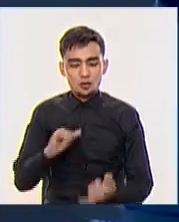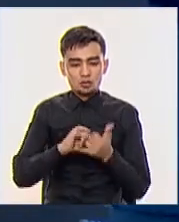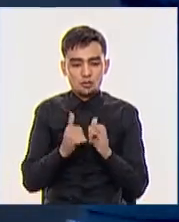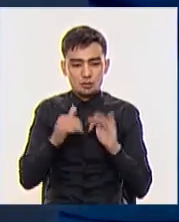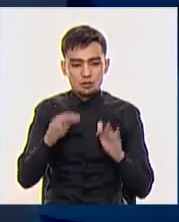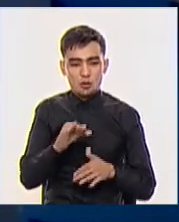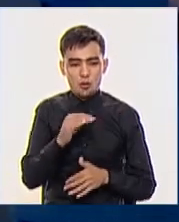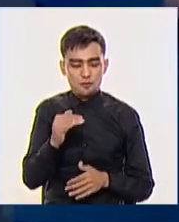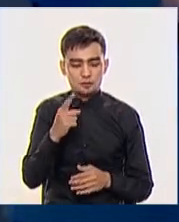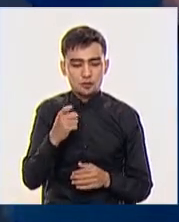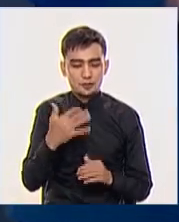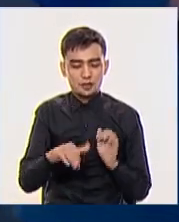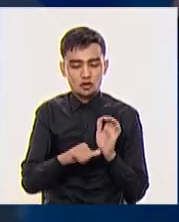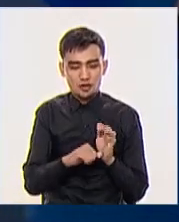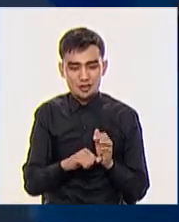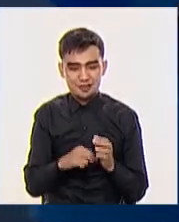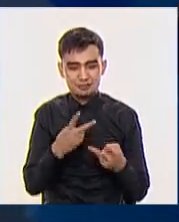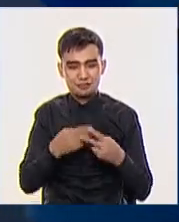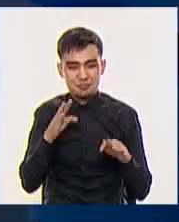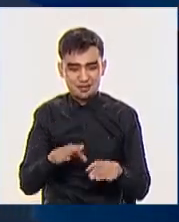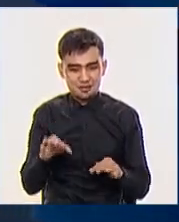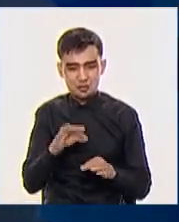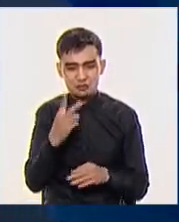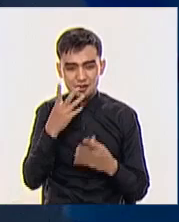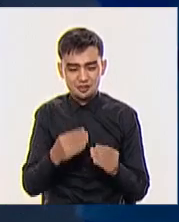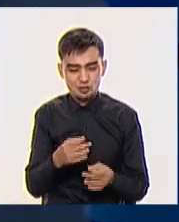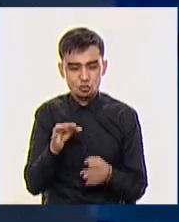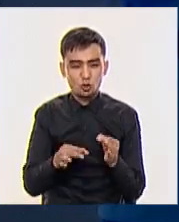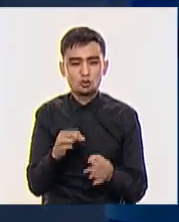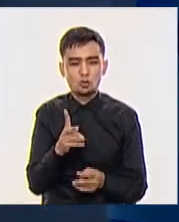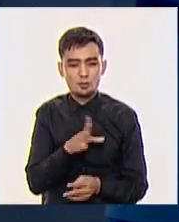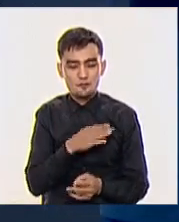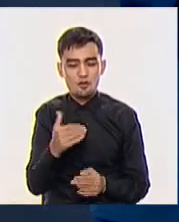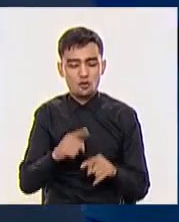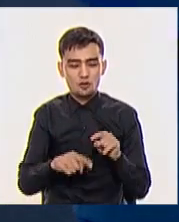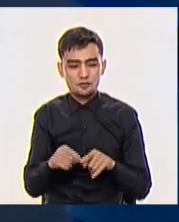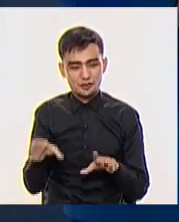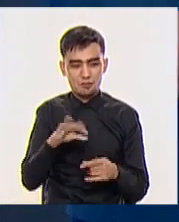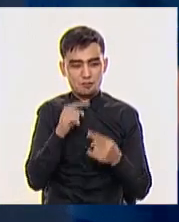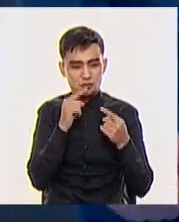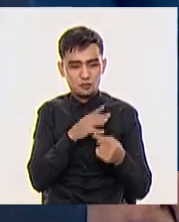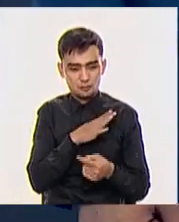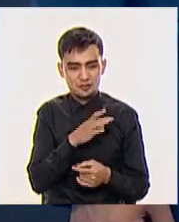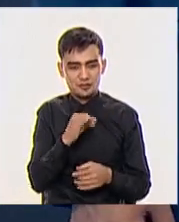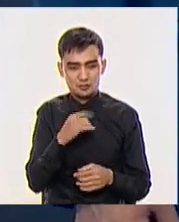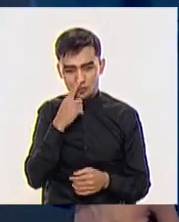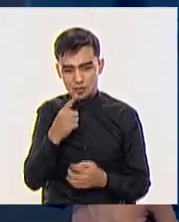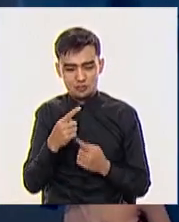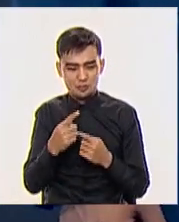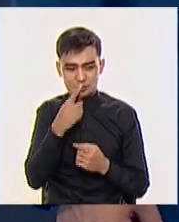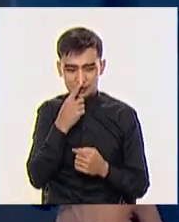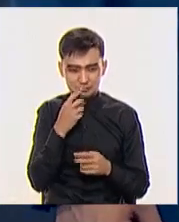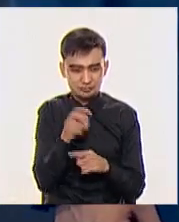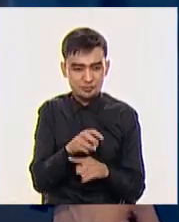Өскөмөндөгү Оф 156-2 түзөтүү мекемесинин алдында 2 күндөн бери сотталгандардын туустары нааразылык билдирип жатыр. Алыс жакындан келгендер